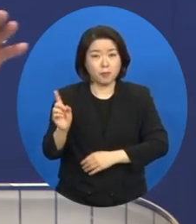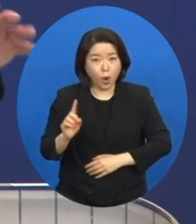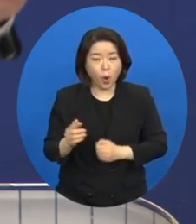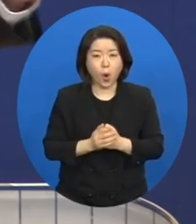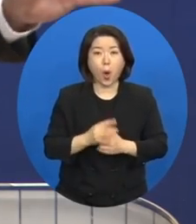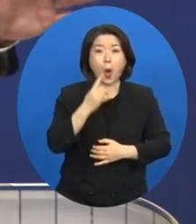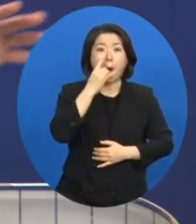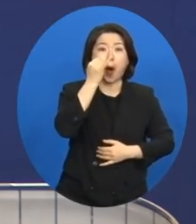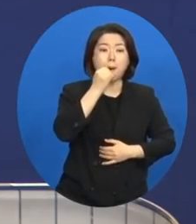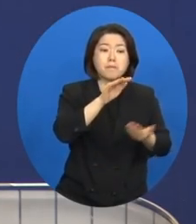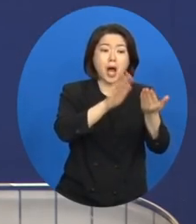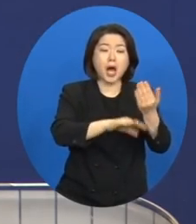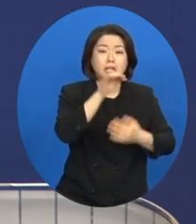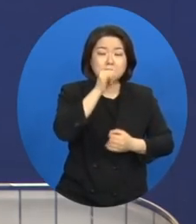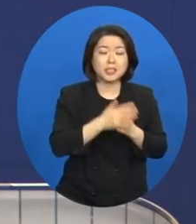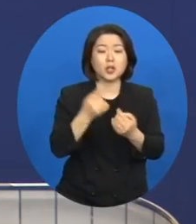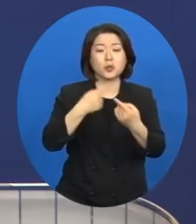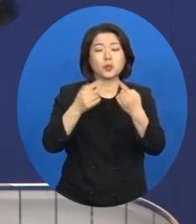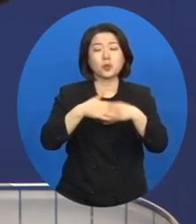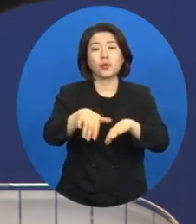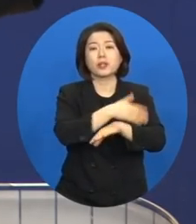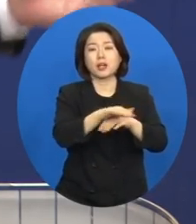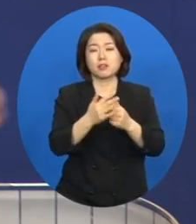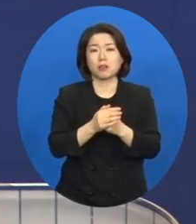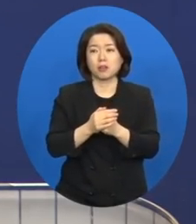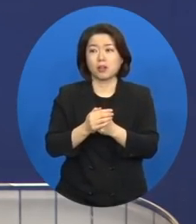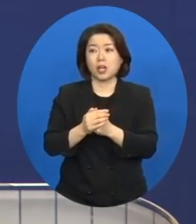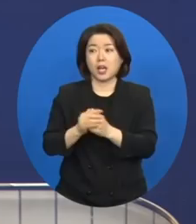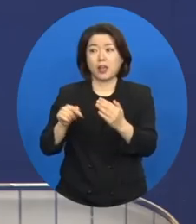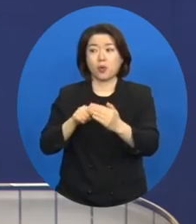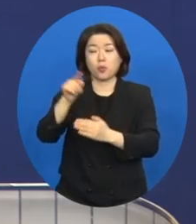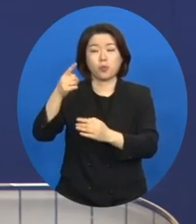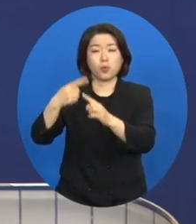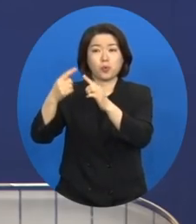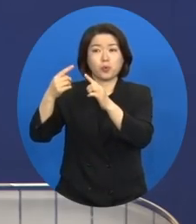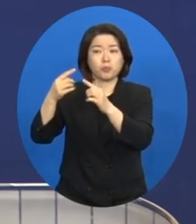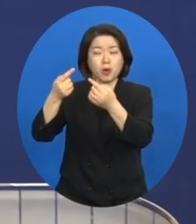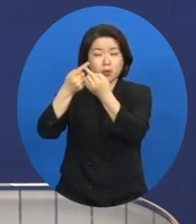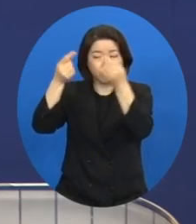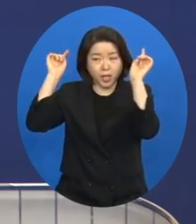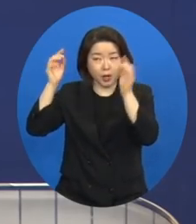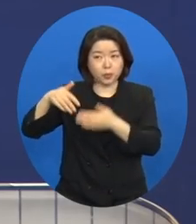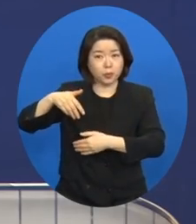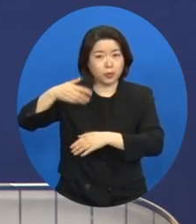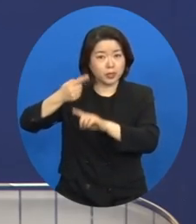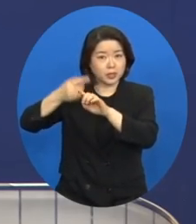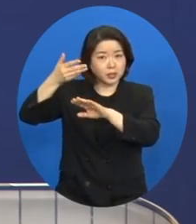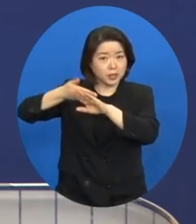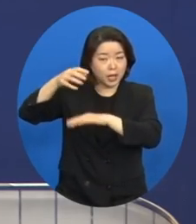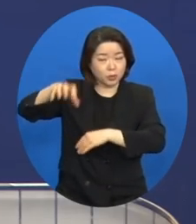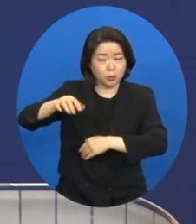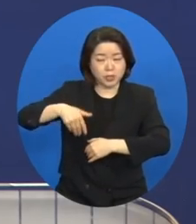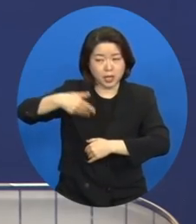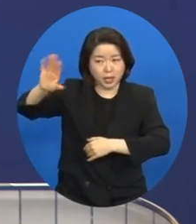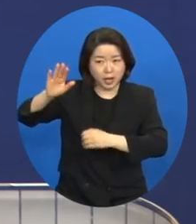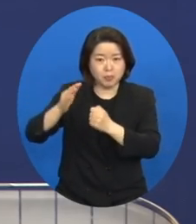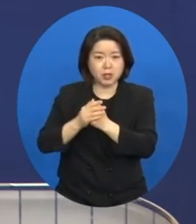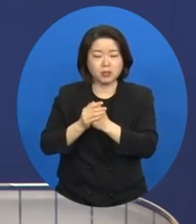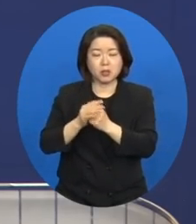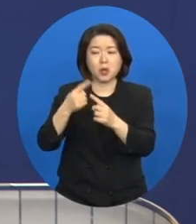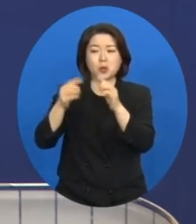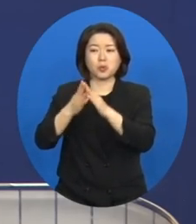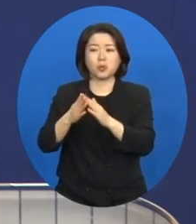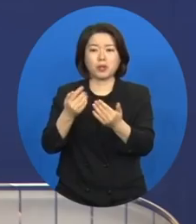엄마 아래 있을 때는 아빠 아래 있을 때는 교회 다니다가 대학교만 가면 타주로 가버리면 조용히 교회를 나가지 않는, 조용히 교회에서 사라져버리는